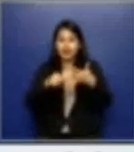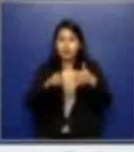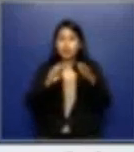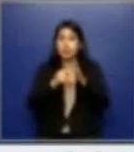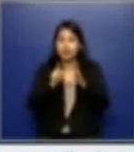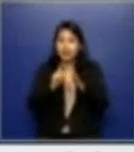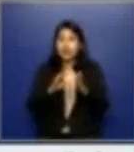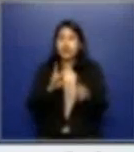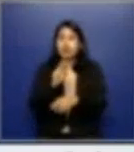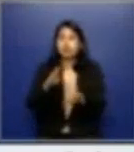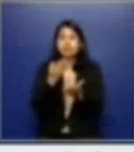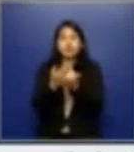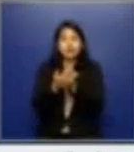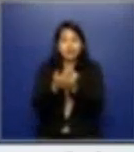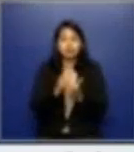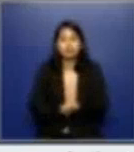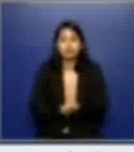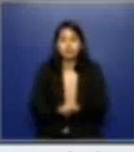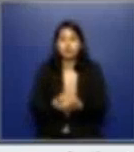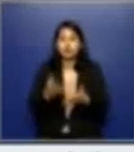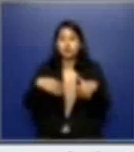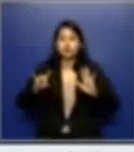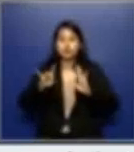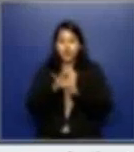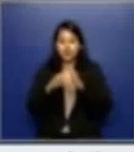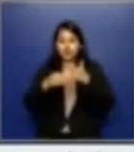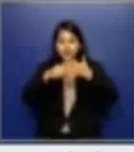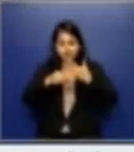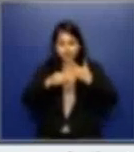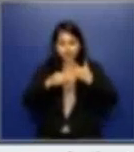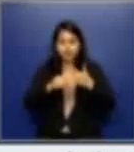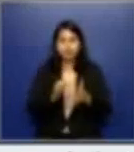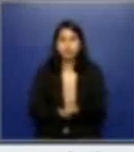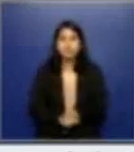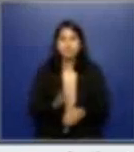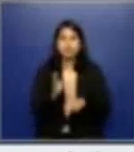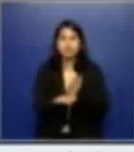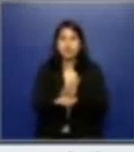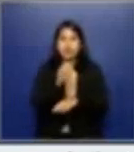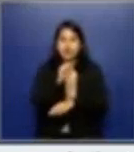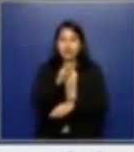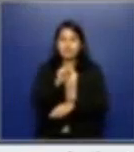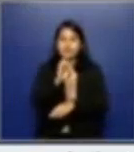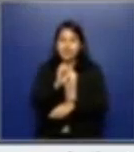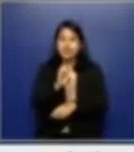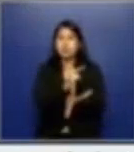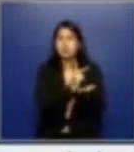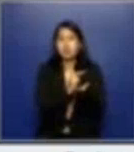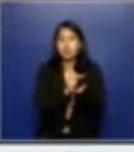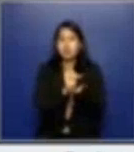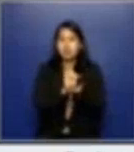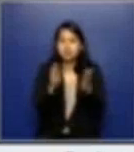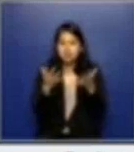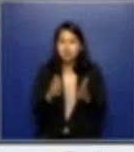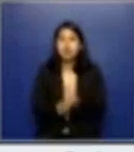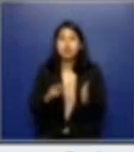นี้ระบบการเงินและสุดท้ายปลายทางครับ SME ก็เข้าถึงเงินทุนไม่ได้ก็คือหนี้น